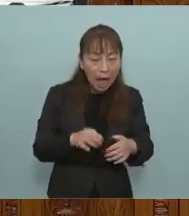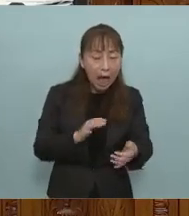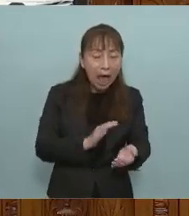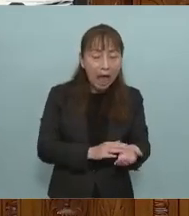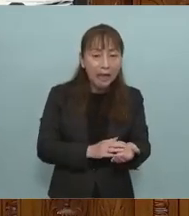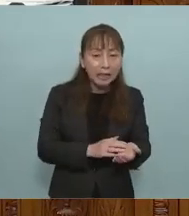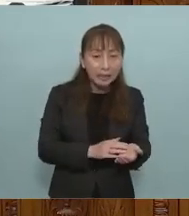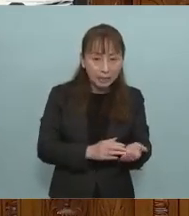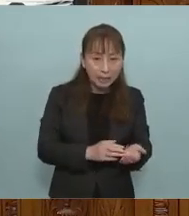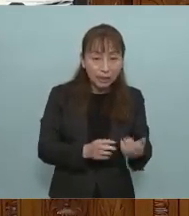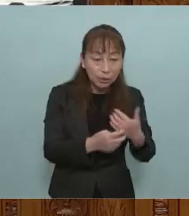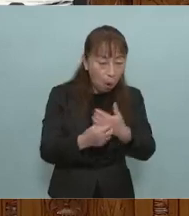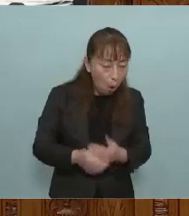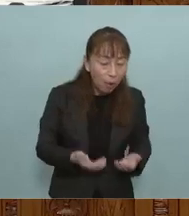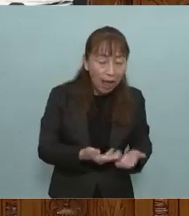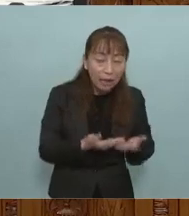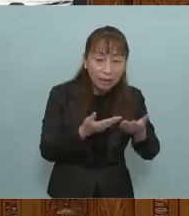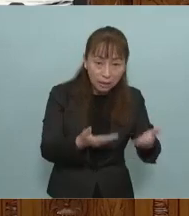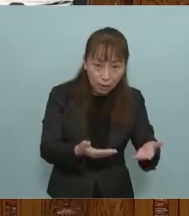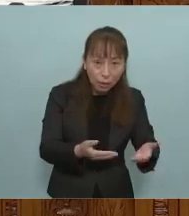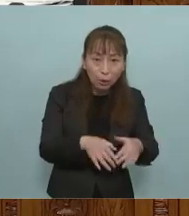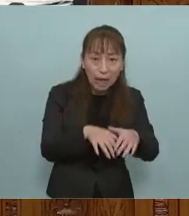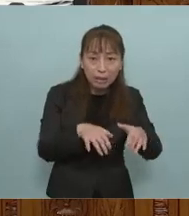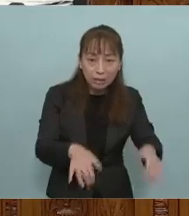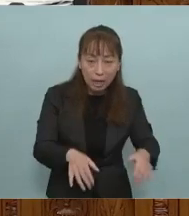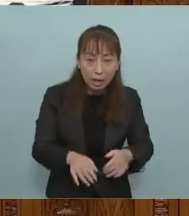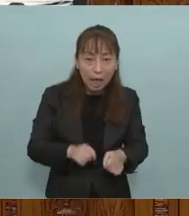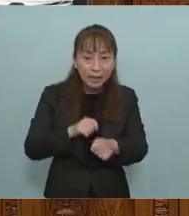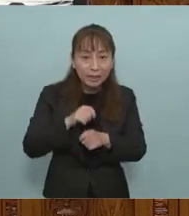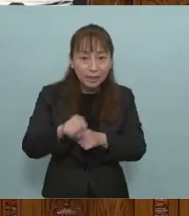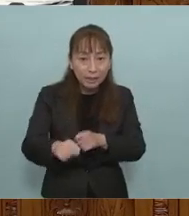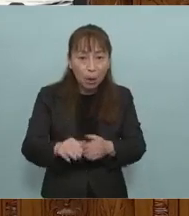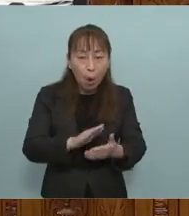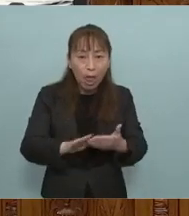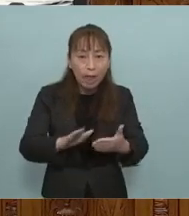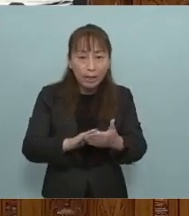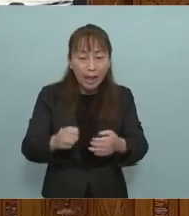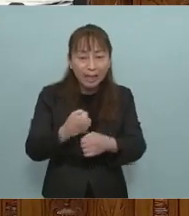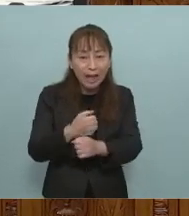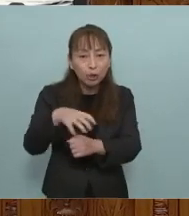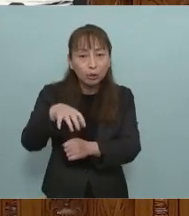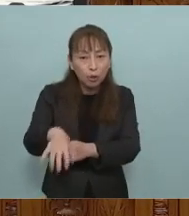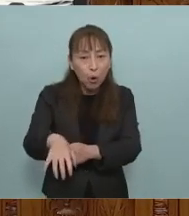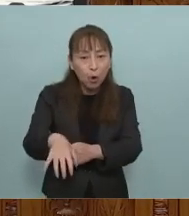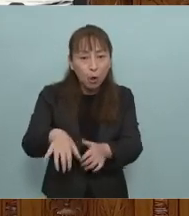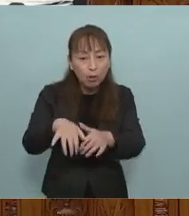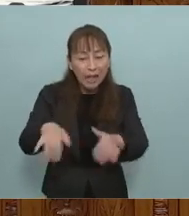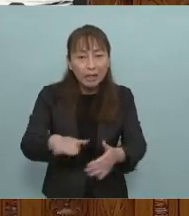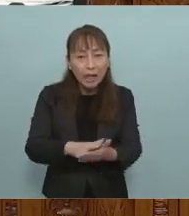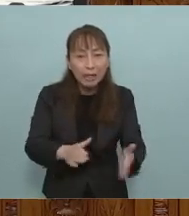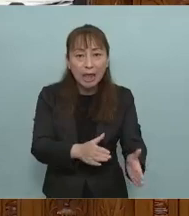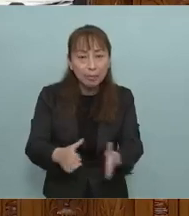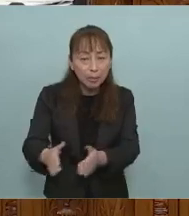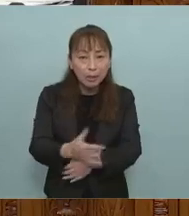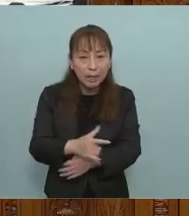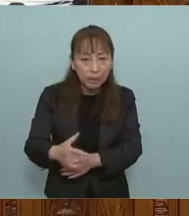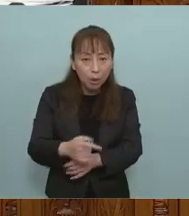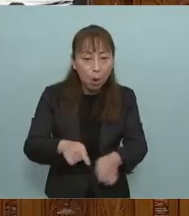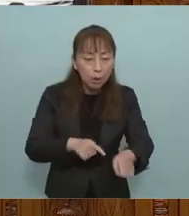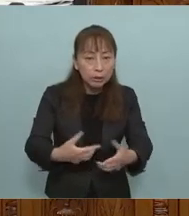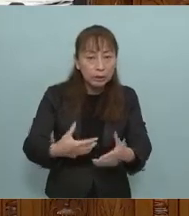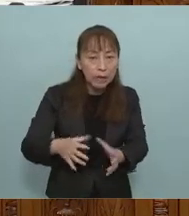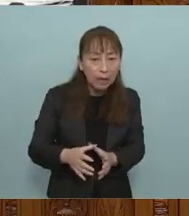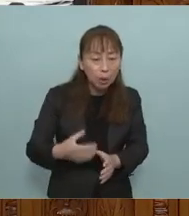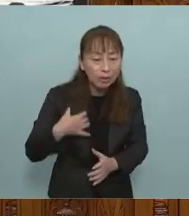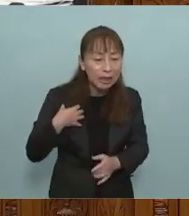強化について地方衛生研究所の体制整備など自治体の責務規定